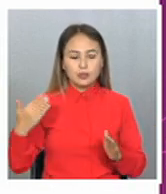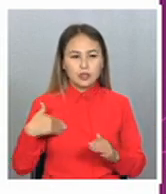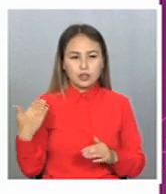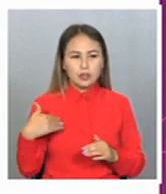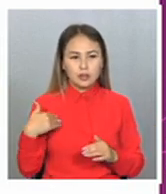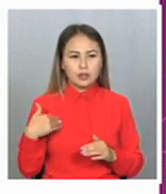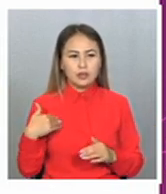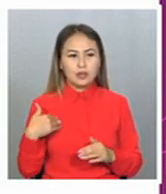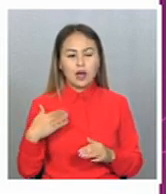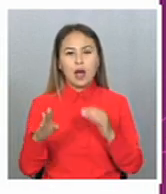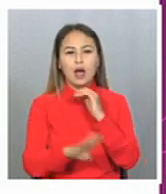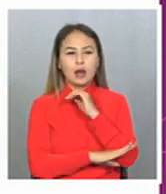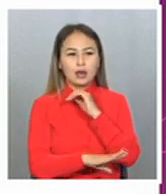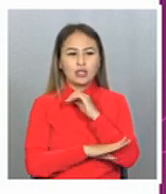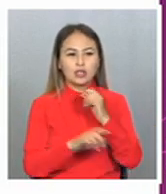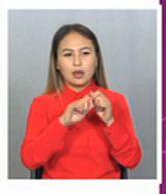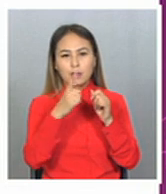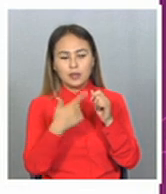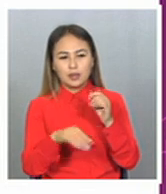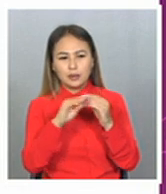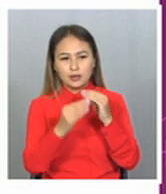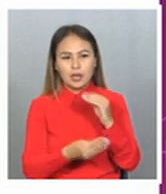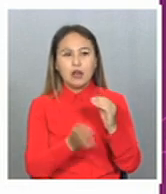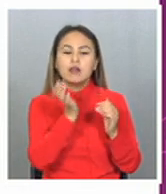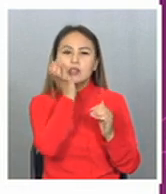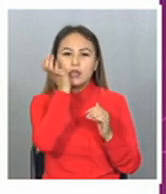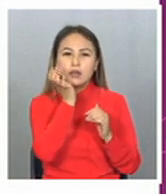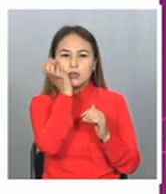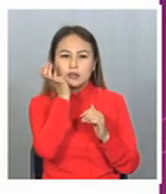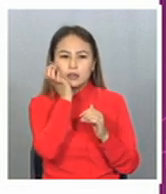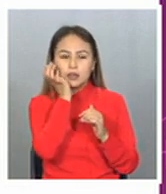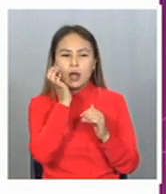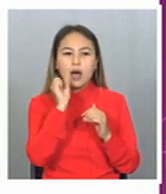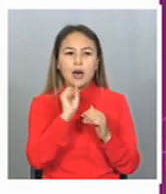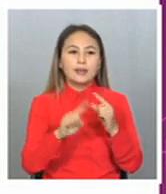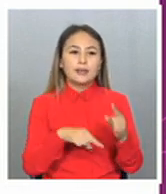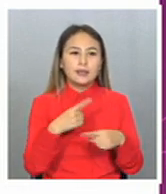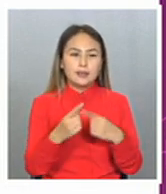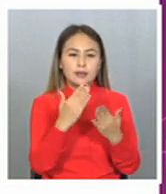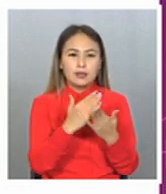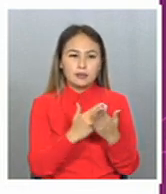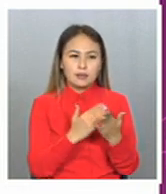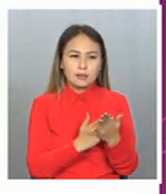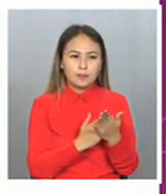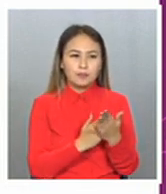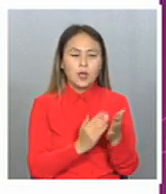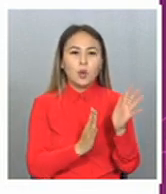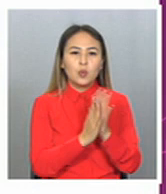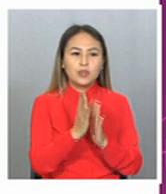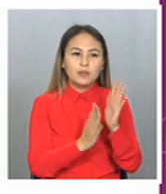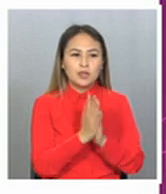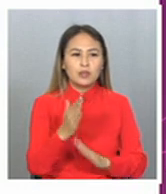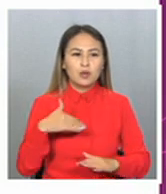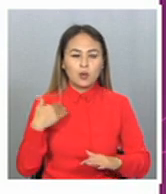жидектер, ағаш қабығы, жаңғақтар, ал келесі сатысына өсімдік